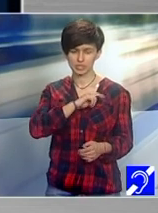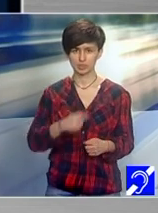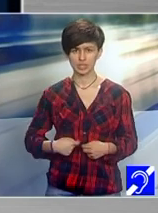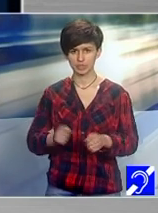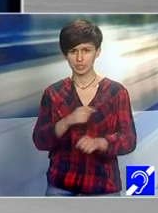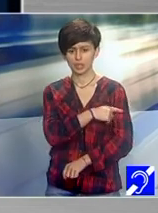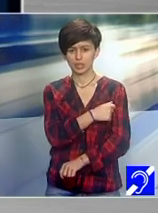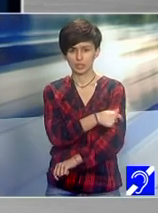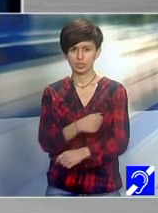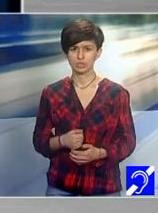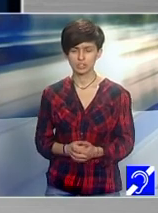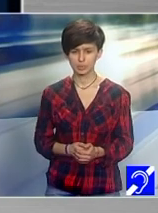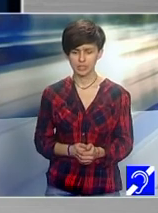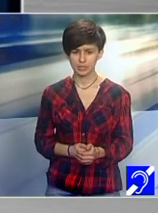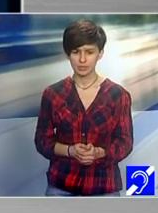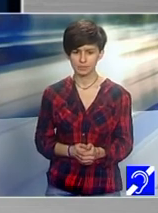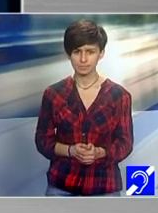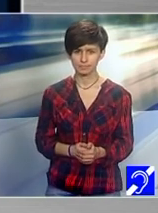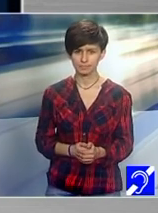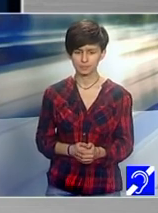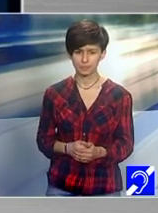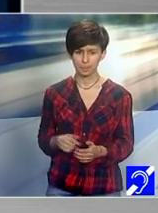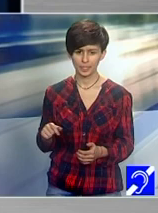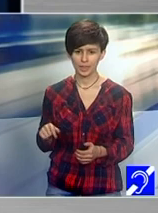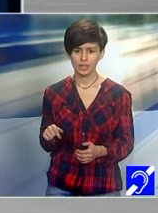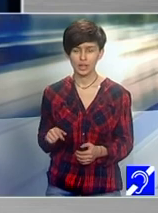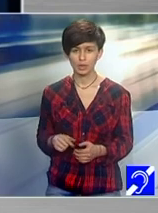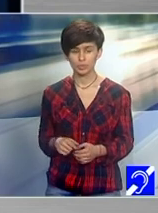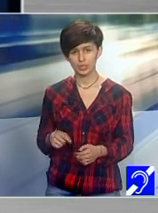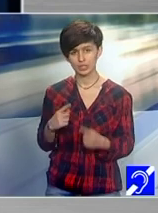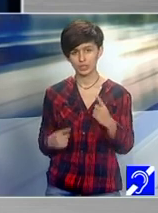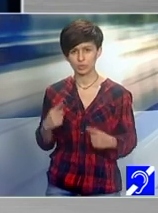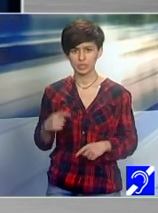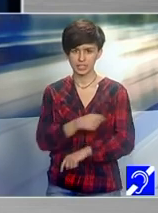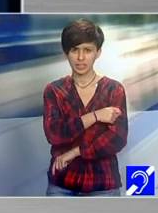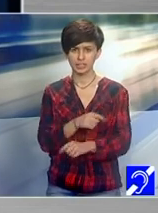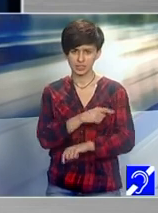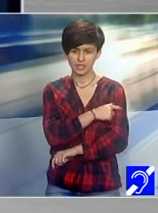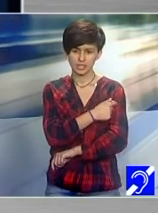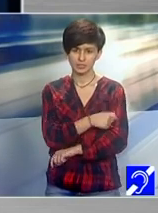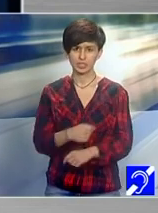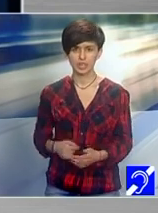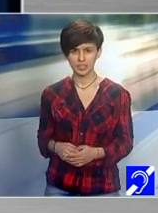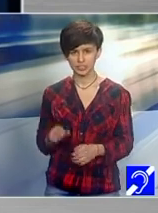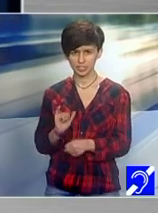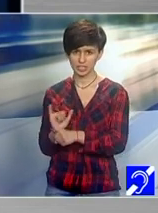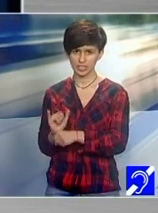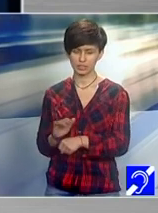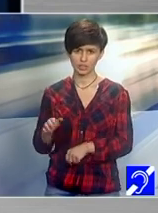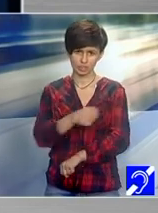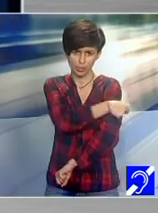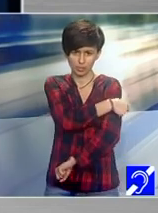toți sunt administratori și directori. Chit că acum în unele spitale și-au pus banderole și directorii, dar medicul fiecare în parte, el n-are cum să știe ce se